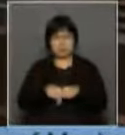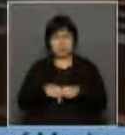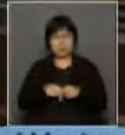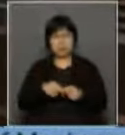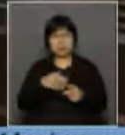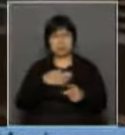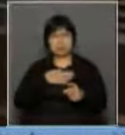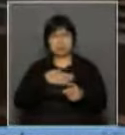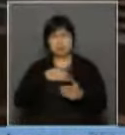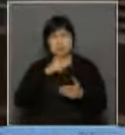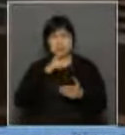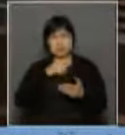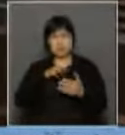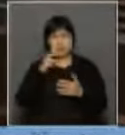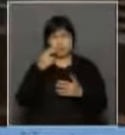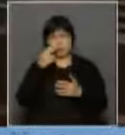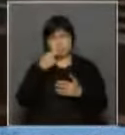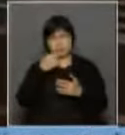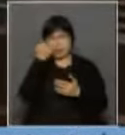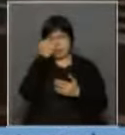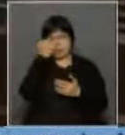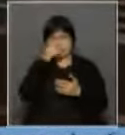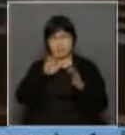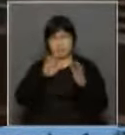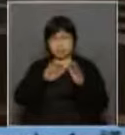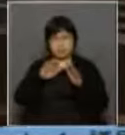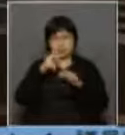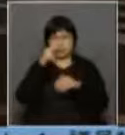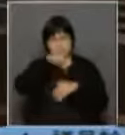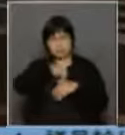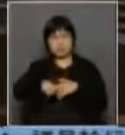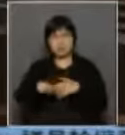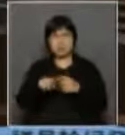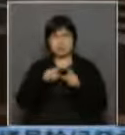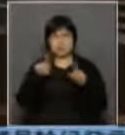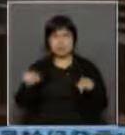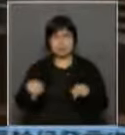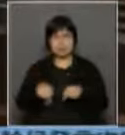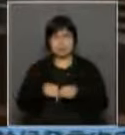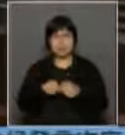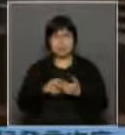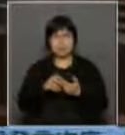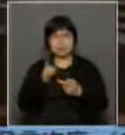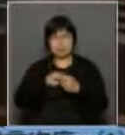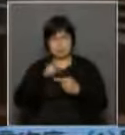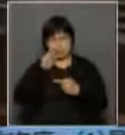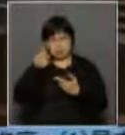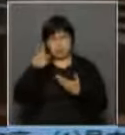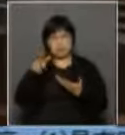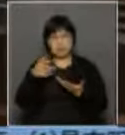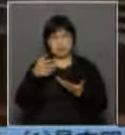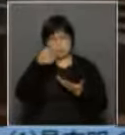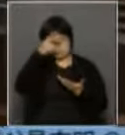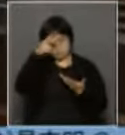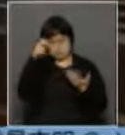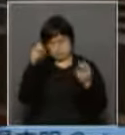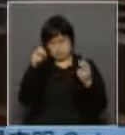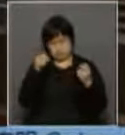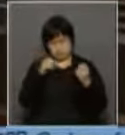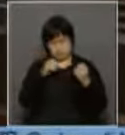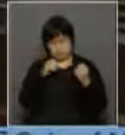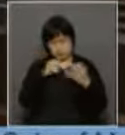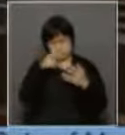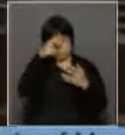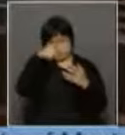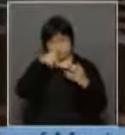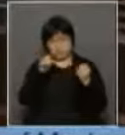會係一個核子摸象式嘅文件。如果完全冇機會睇到行會嘅所謂 deliberations，